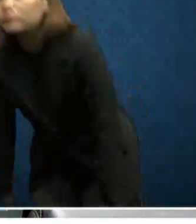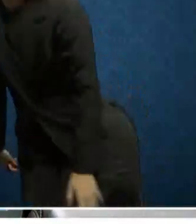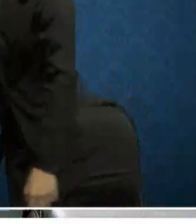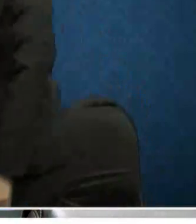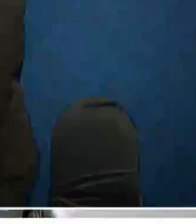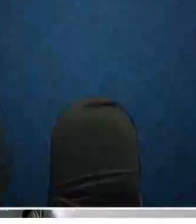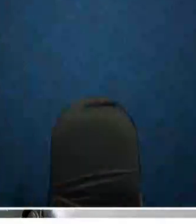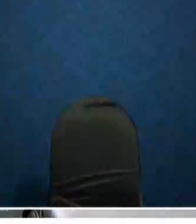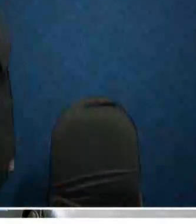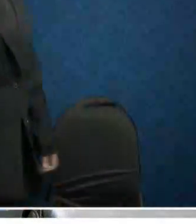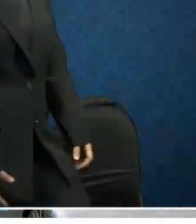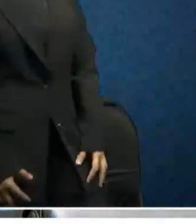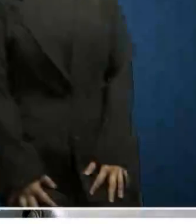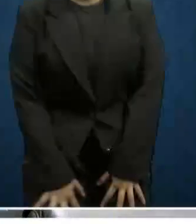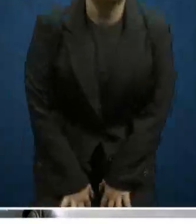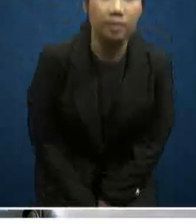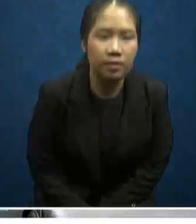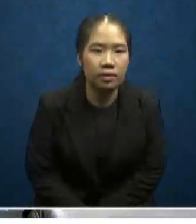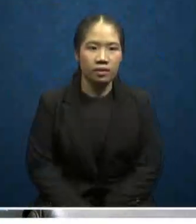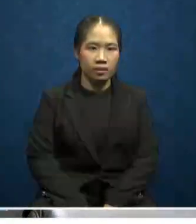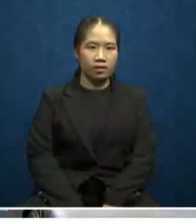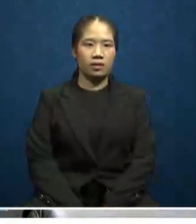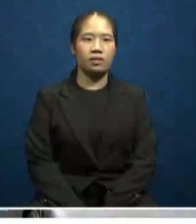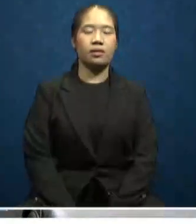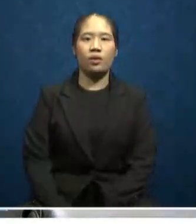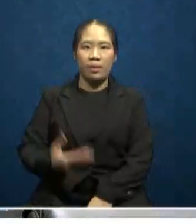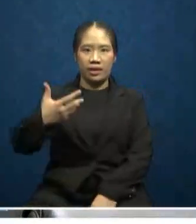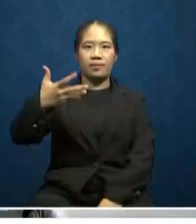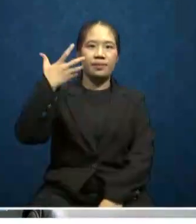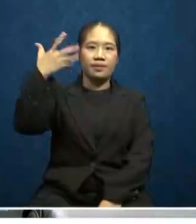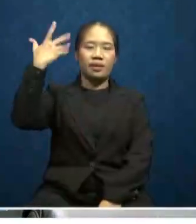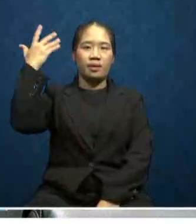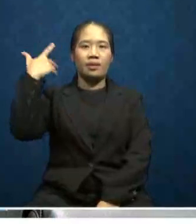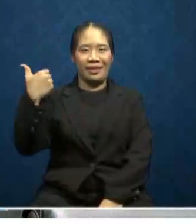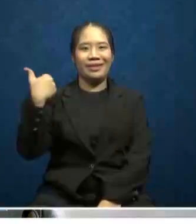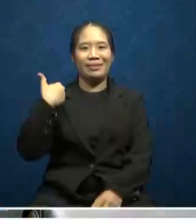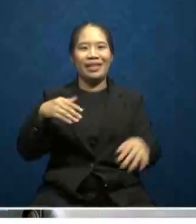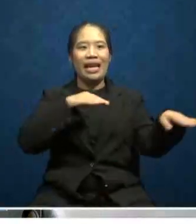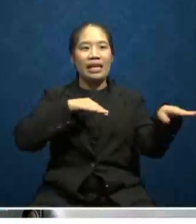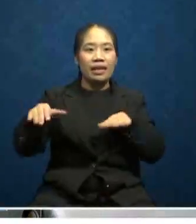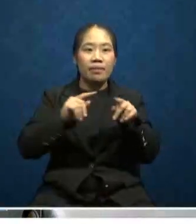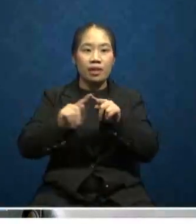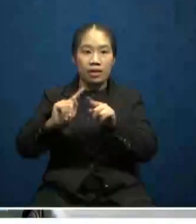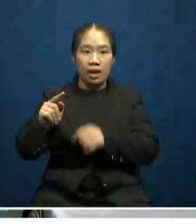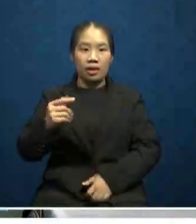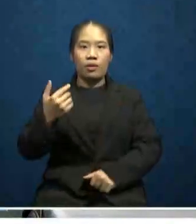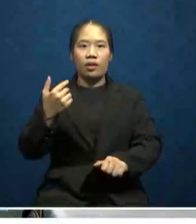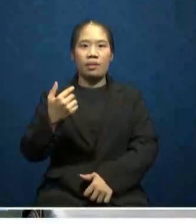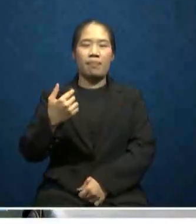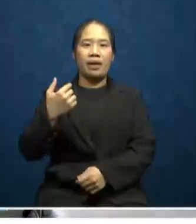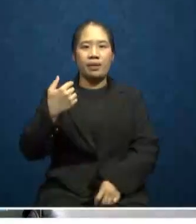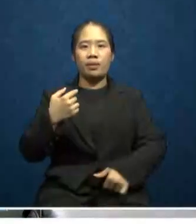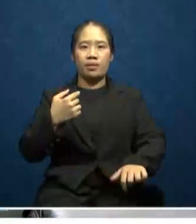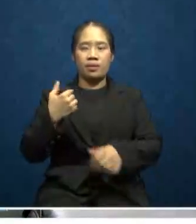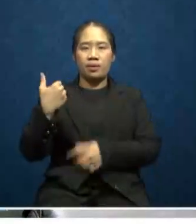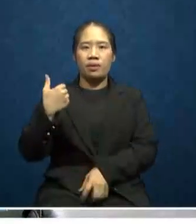ผ่านมามานั้นเี่นะครับทางส่วนราชการเองก็มีการเตรียมการอยู่บ้างพอสมควรแต่ยังมีลักษณะที่เหมือนกับเป็น